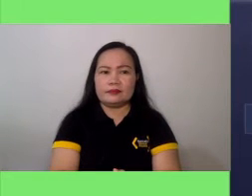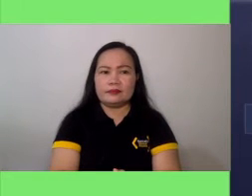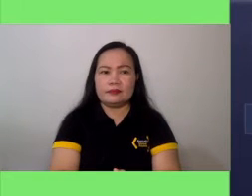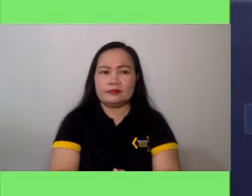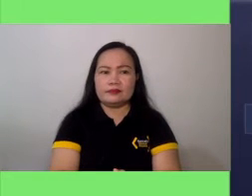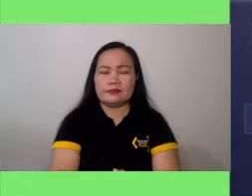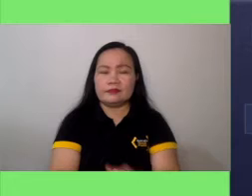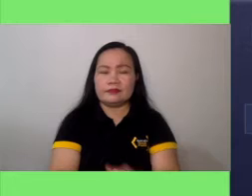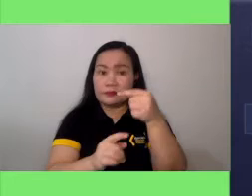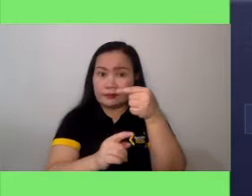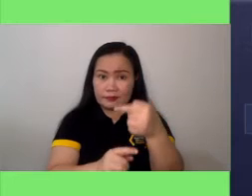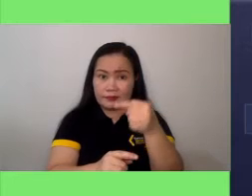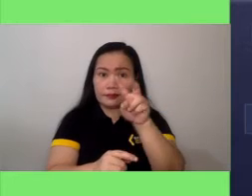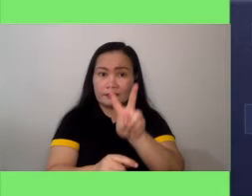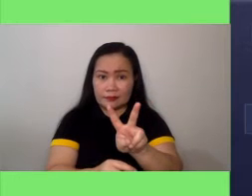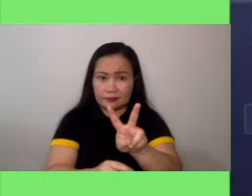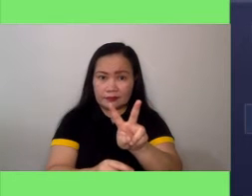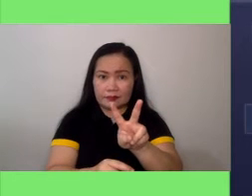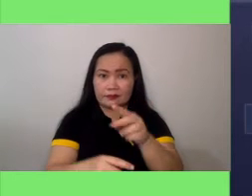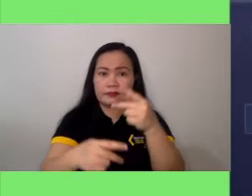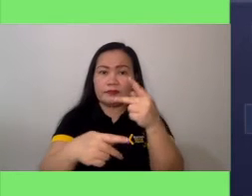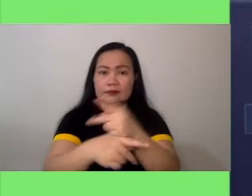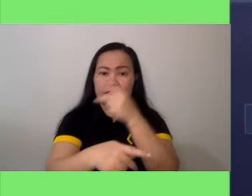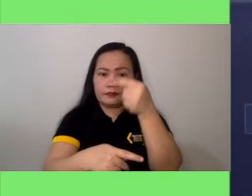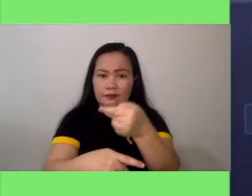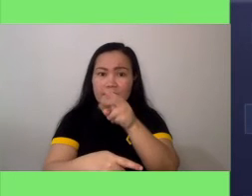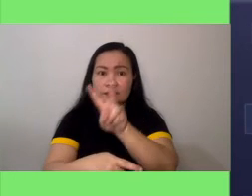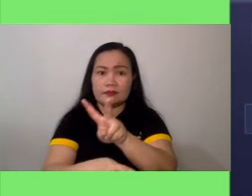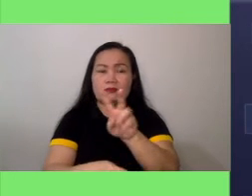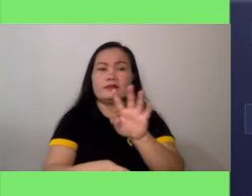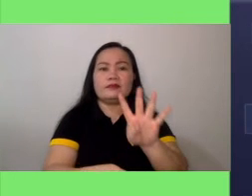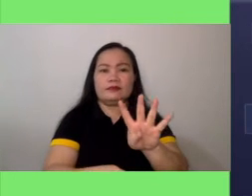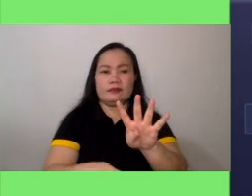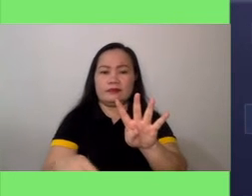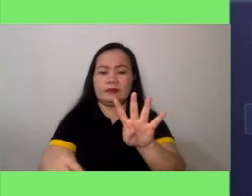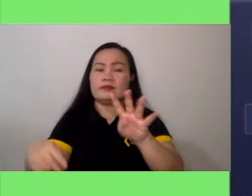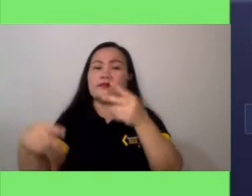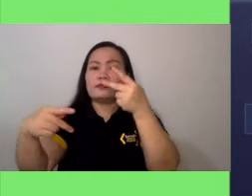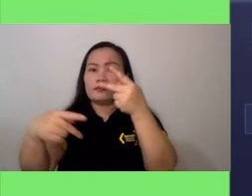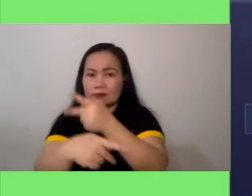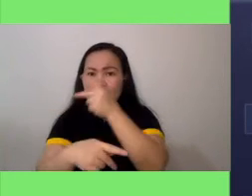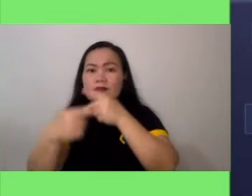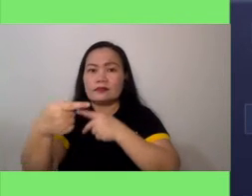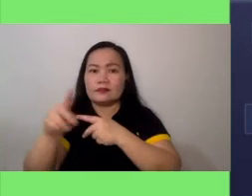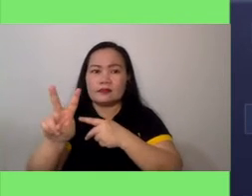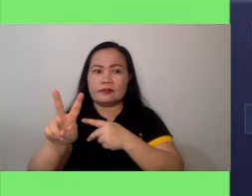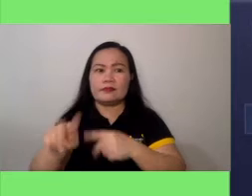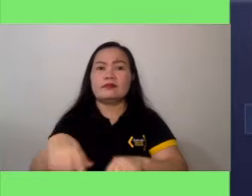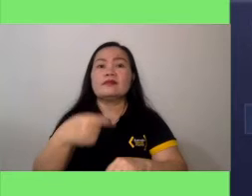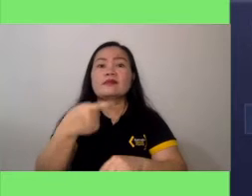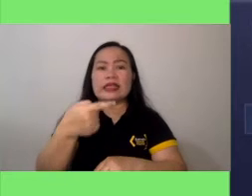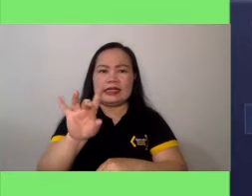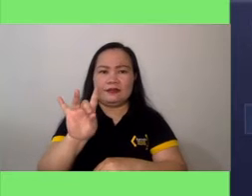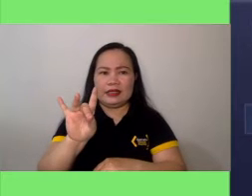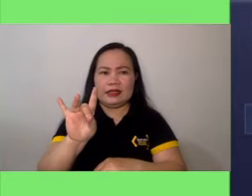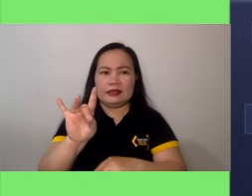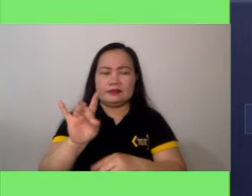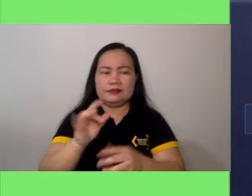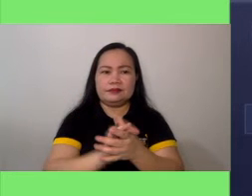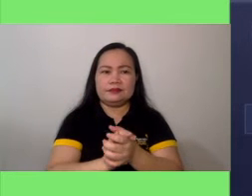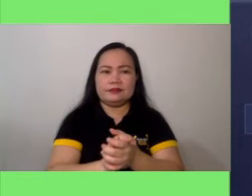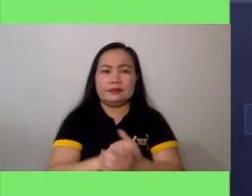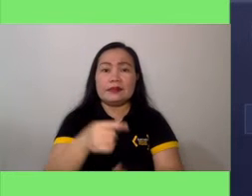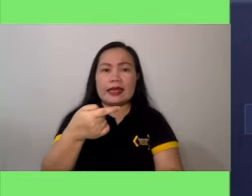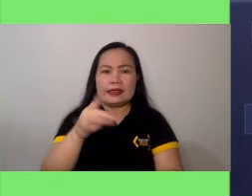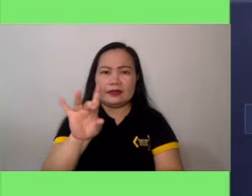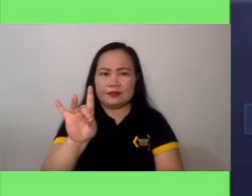Okay? So, negative 2 times negative 2, that is positive 4. Times negative 2 kasi 3 times. So, that is